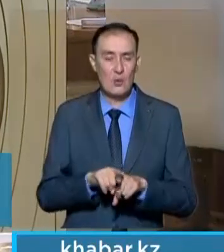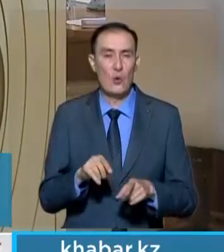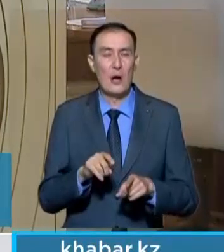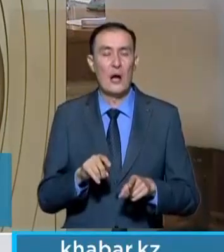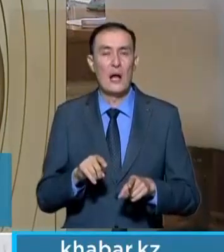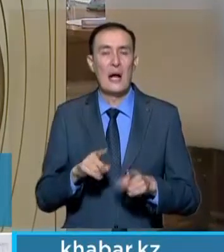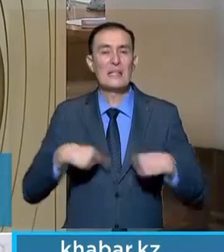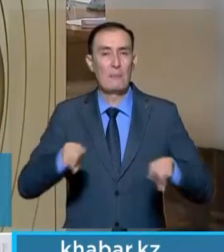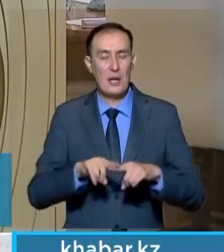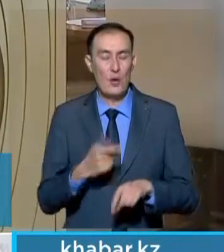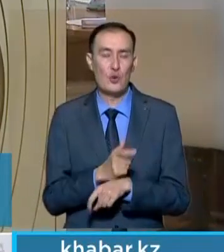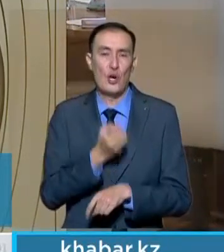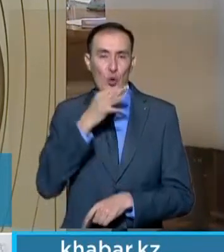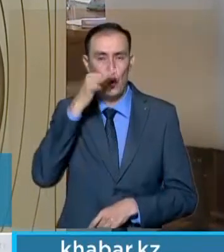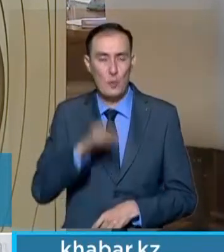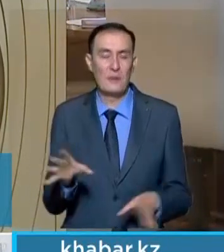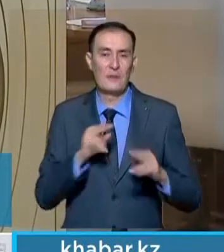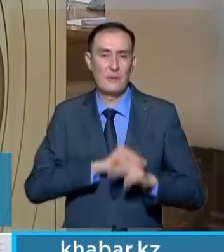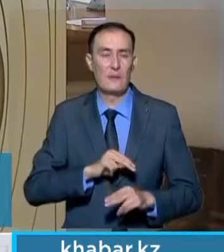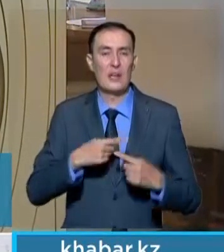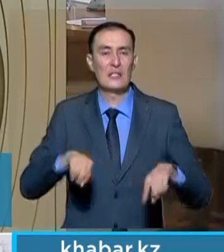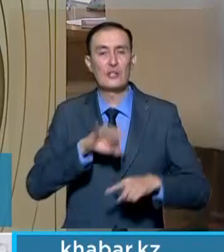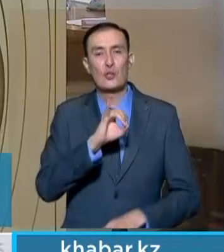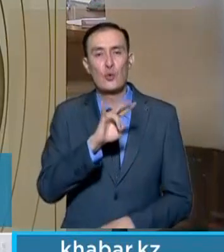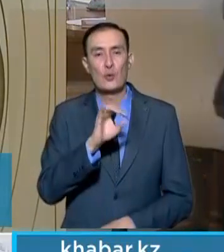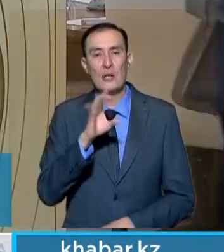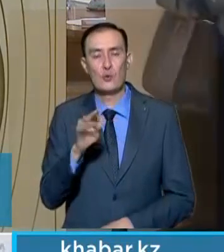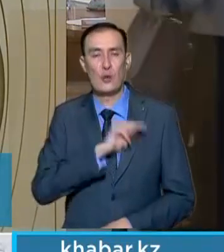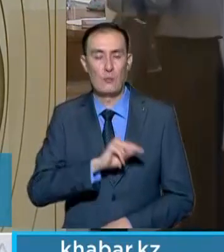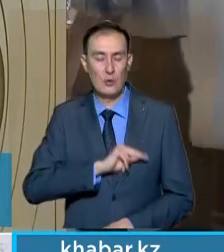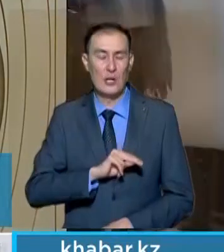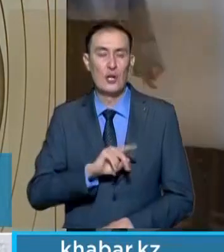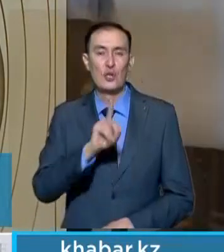Ассамблеи достаточно хороший опыт взаимодействия с ЮНЕСКО. Мы сейчас ведем работу над